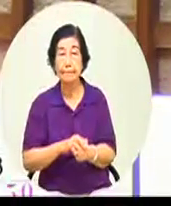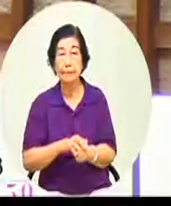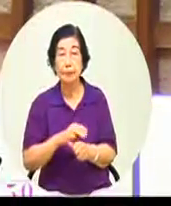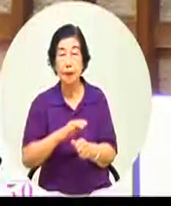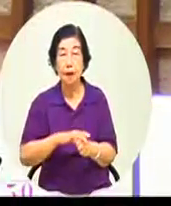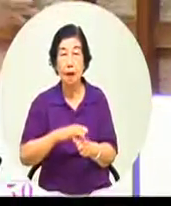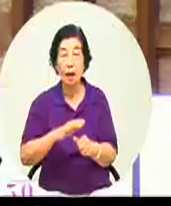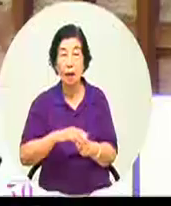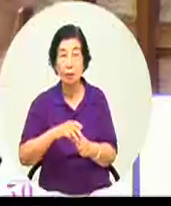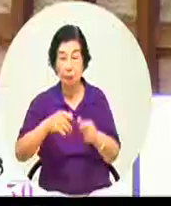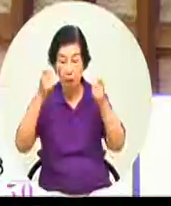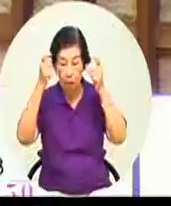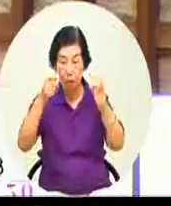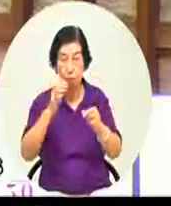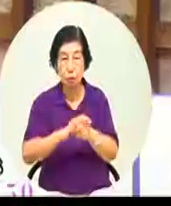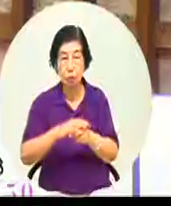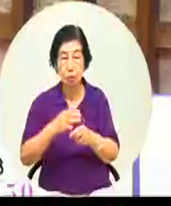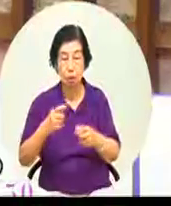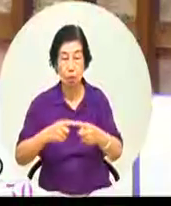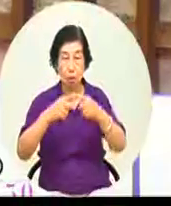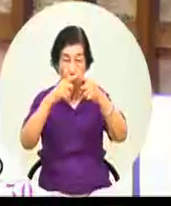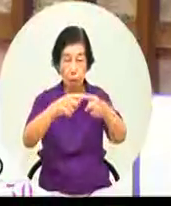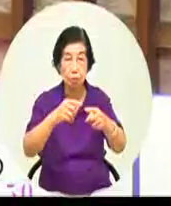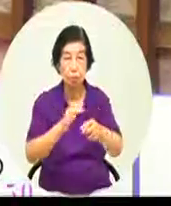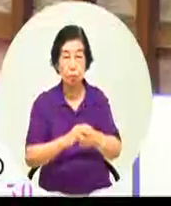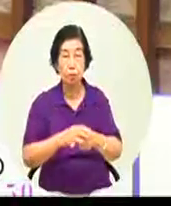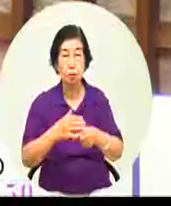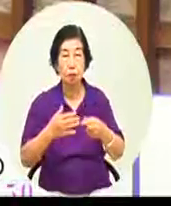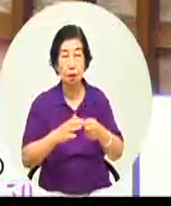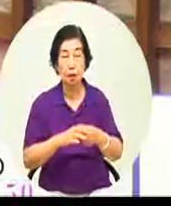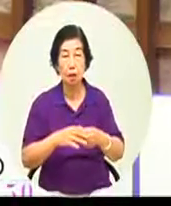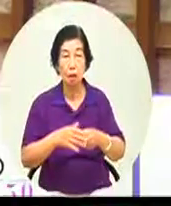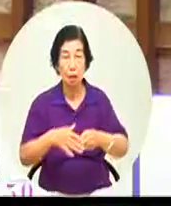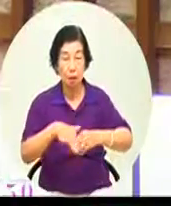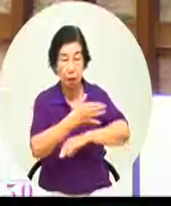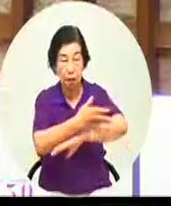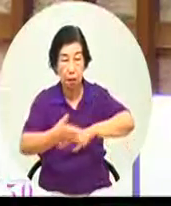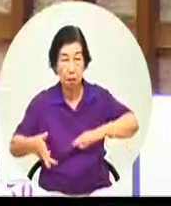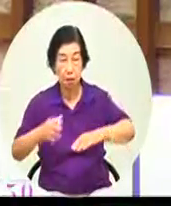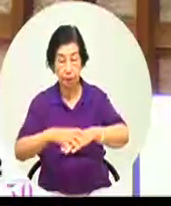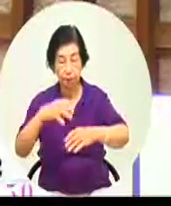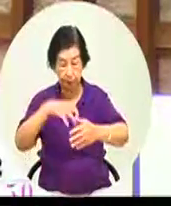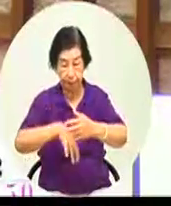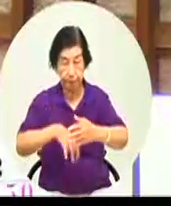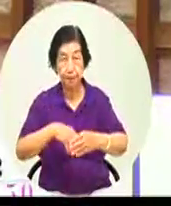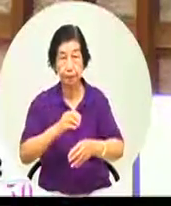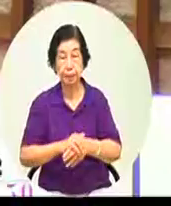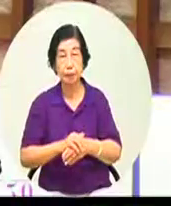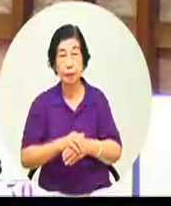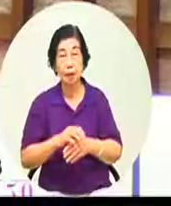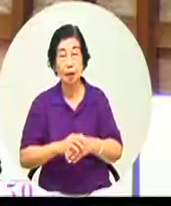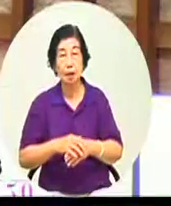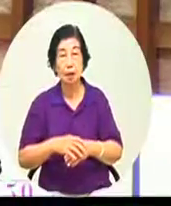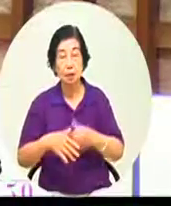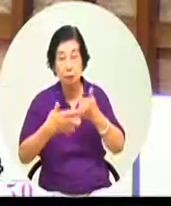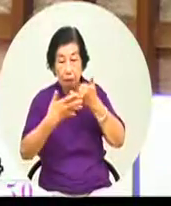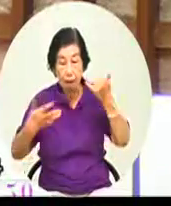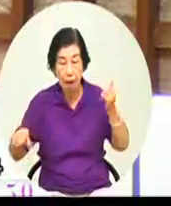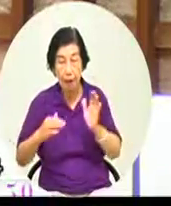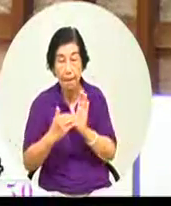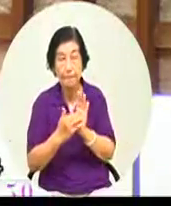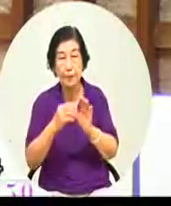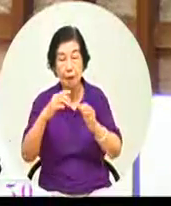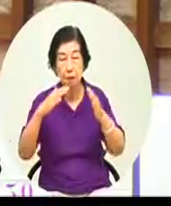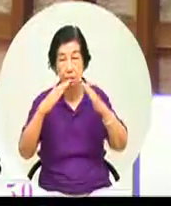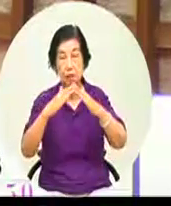哈啊，因为他那个那就到河内。那么海防市他不但有港湾也有机场，不过他是国内机场